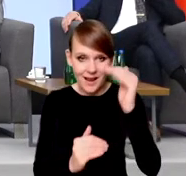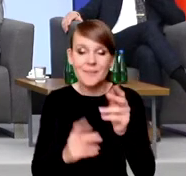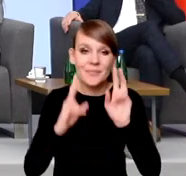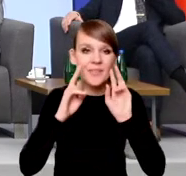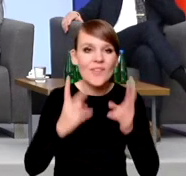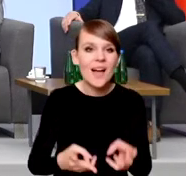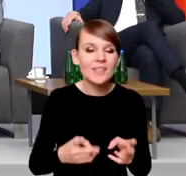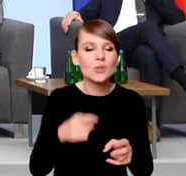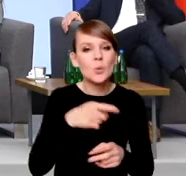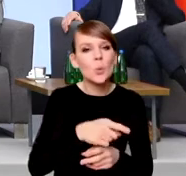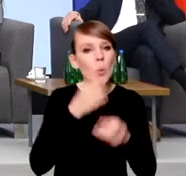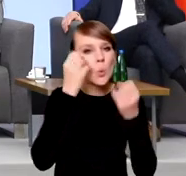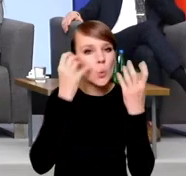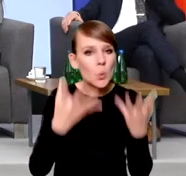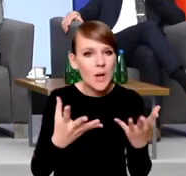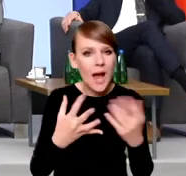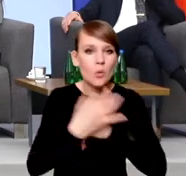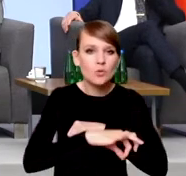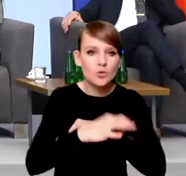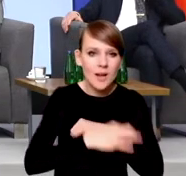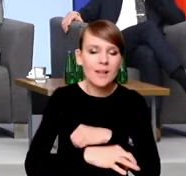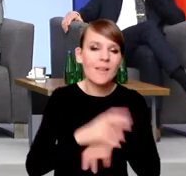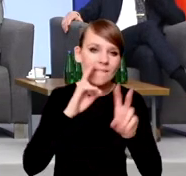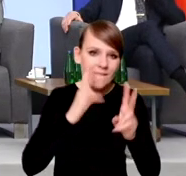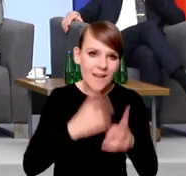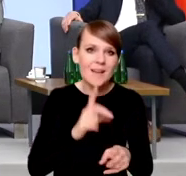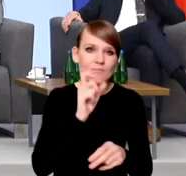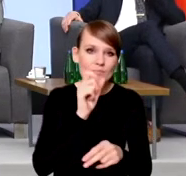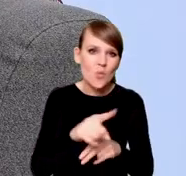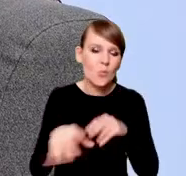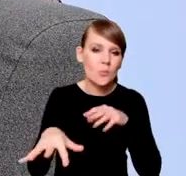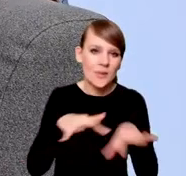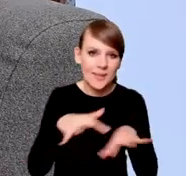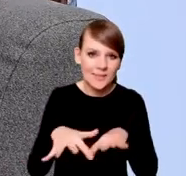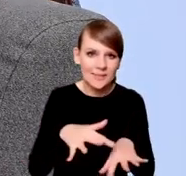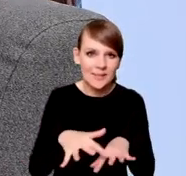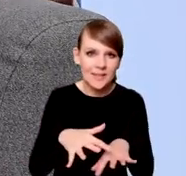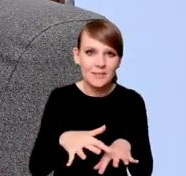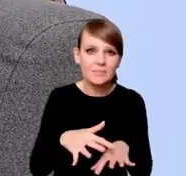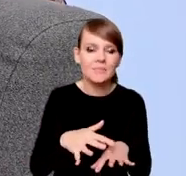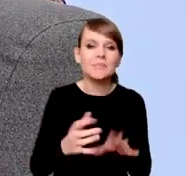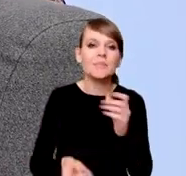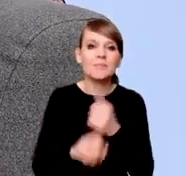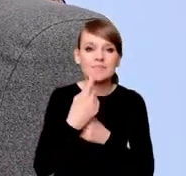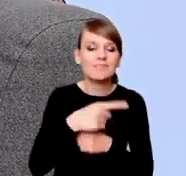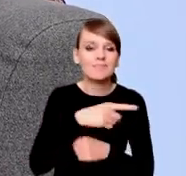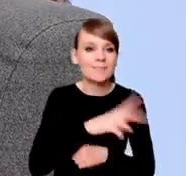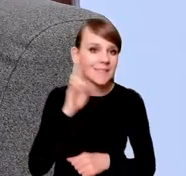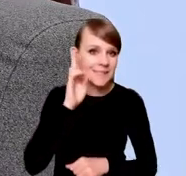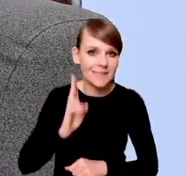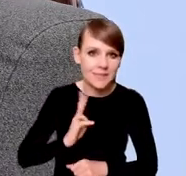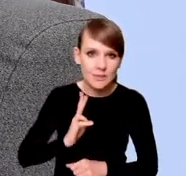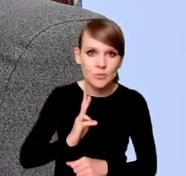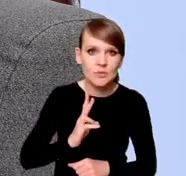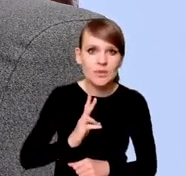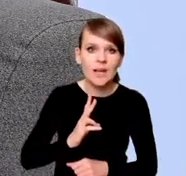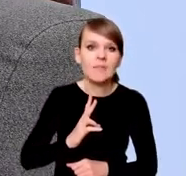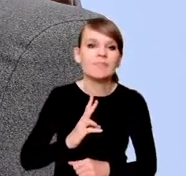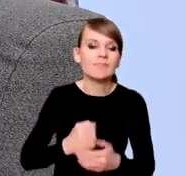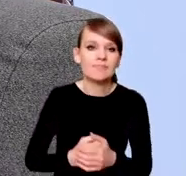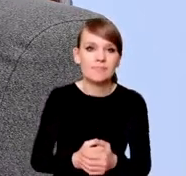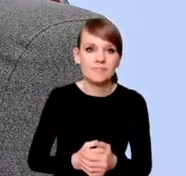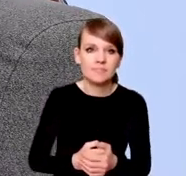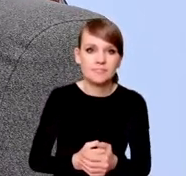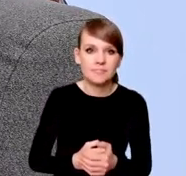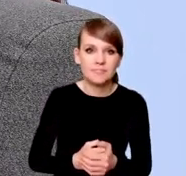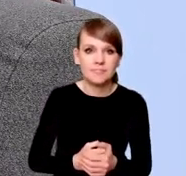kulturze uczelni są takie miejsca, które powodują, że ta instytucja nie funkcjonuje